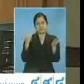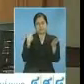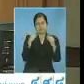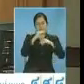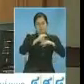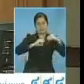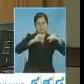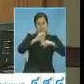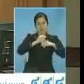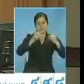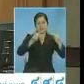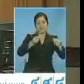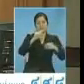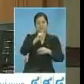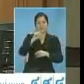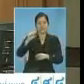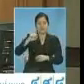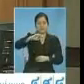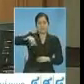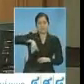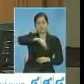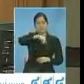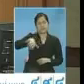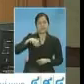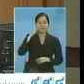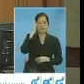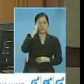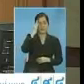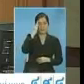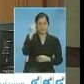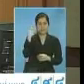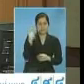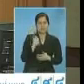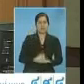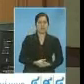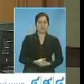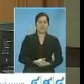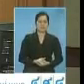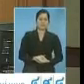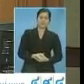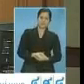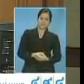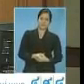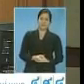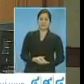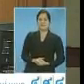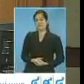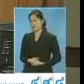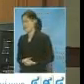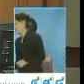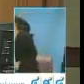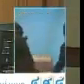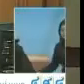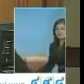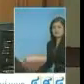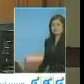การให้ท่านสมาชิกทุกท่านได้ทราบแล้วนะคะสำหรับการพิจารณาโครงการค่ะเราก็ได้มีการให้คณะก